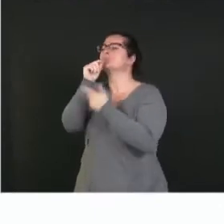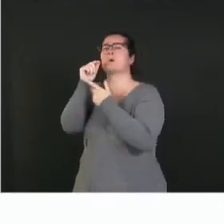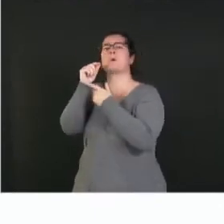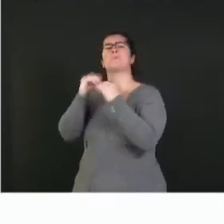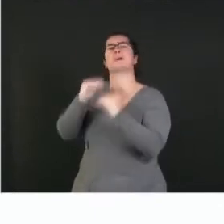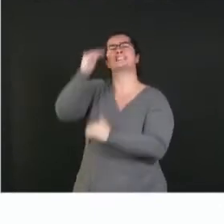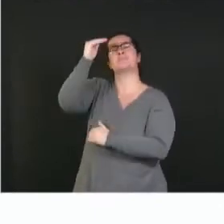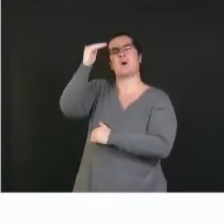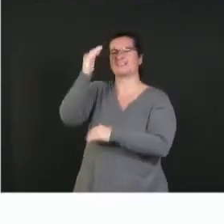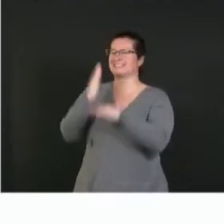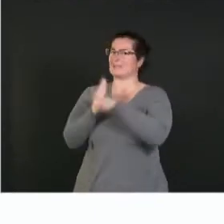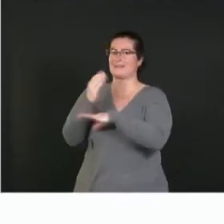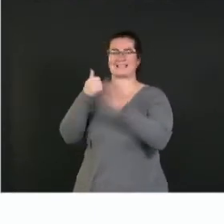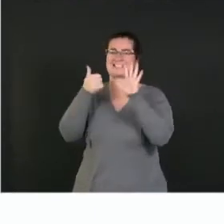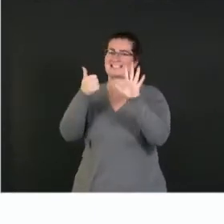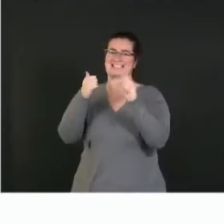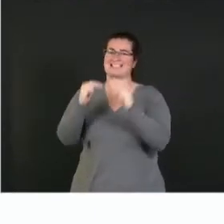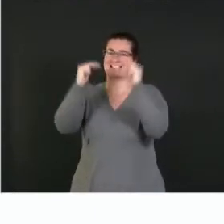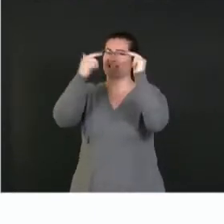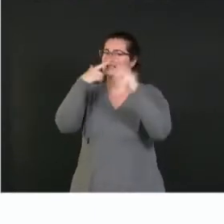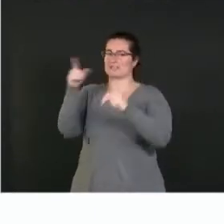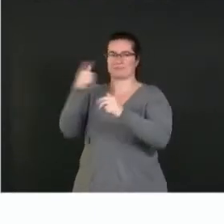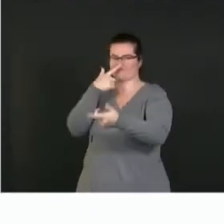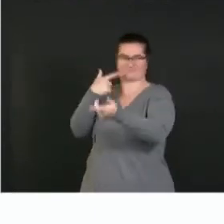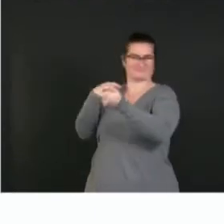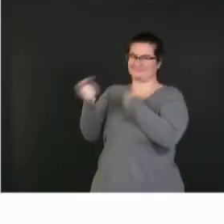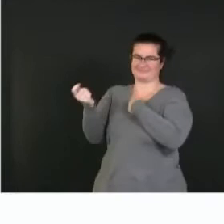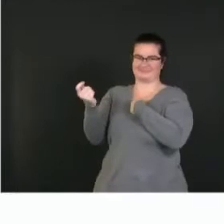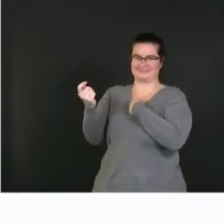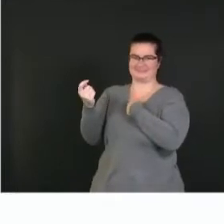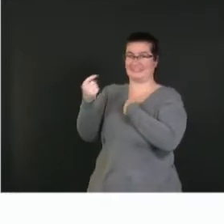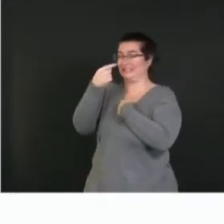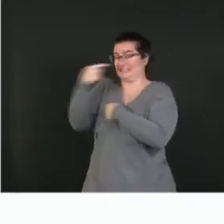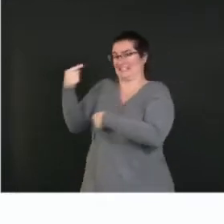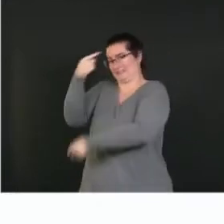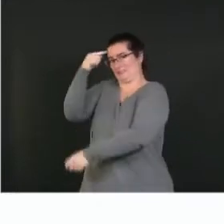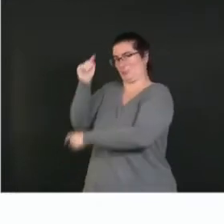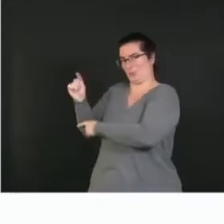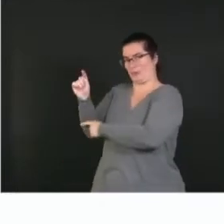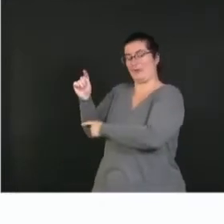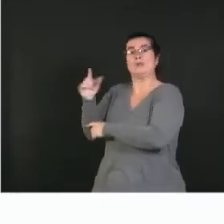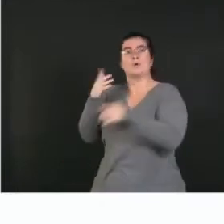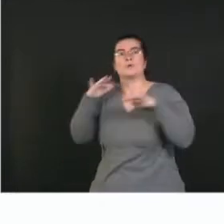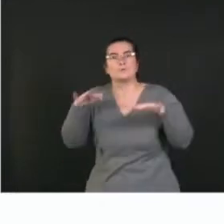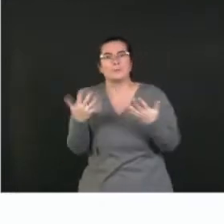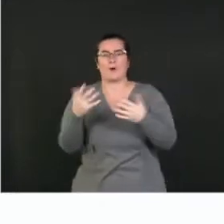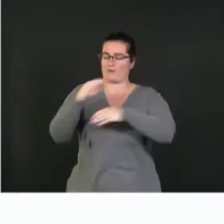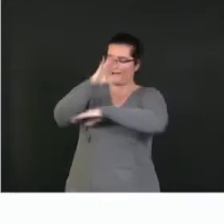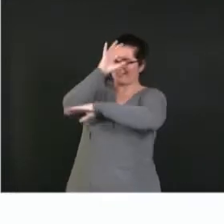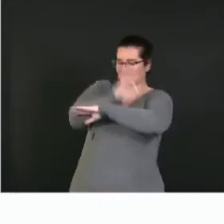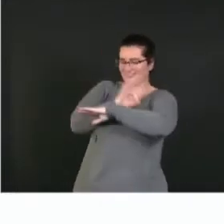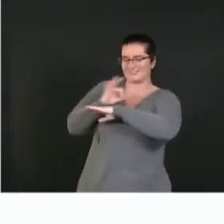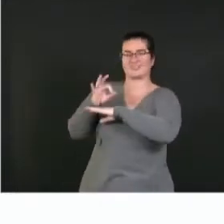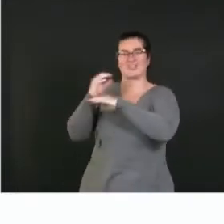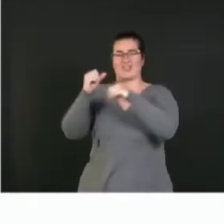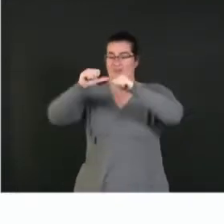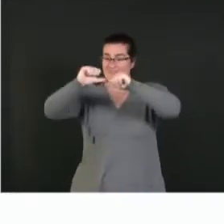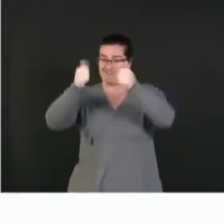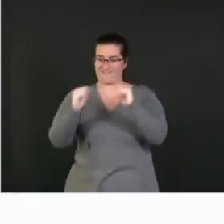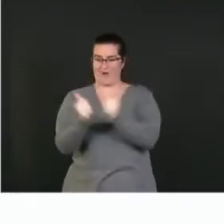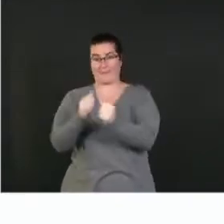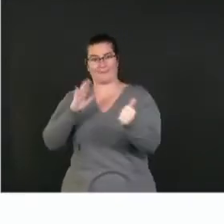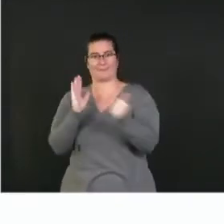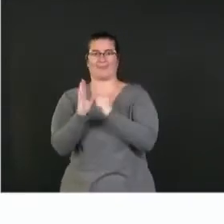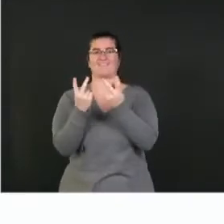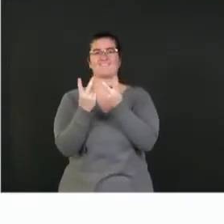étages, c'est nuisible. Alors se dire, à travers cette connaissance, comment on peut façonner l'architecture, les formes urbaines, pour qu'elles